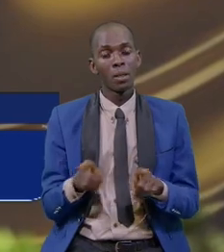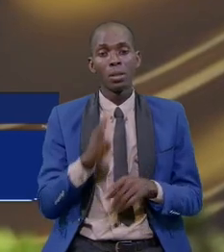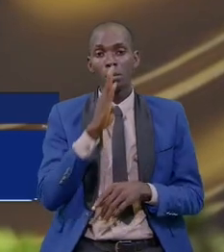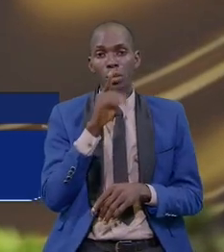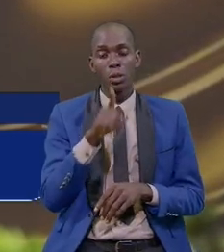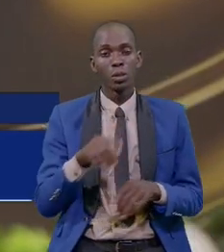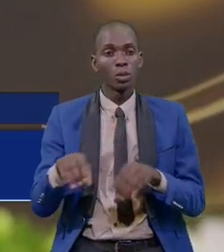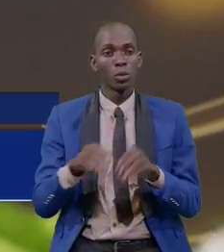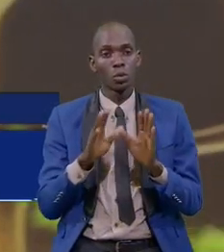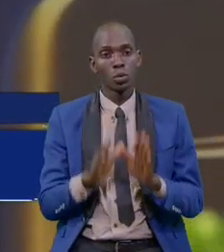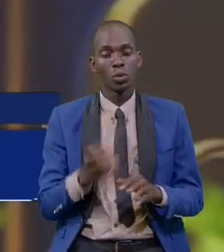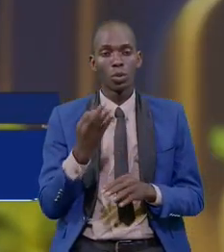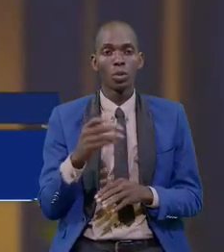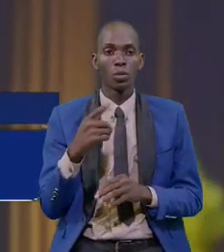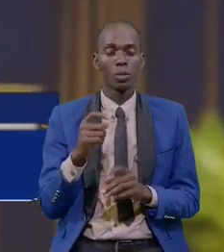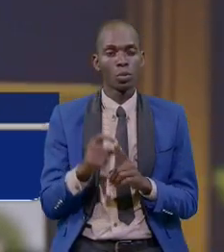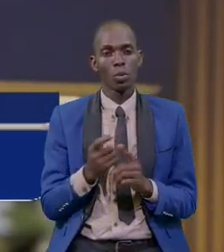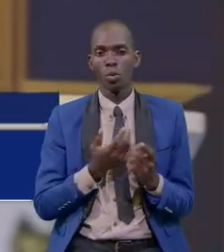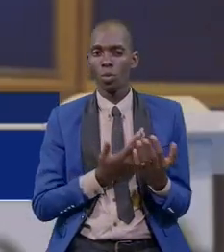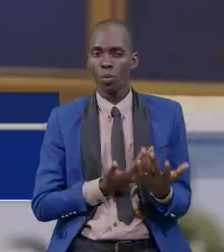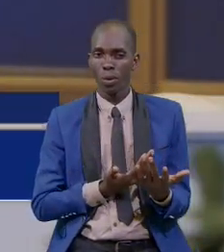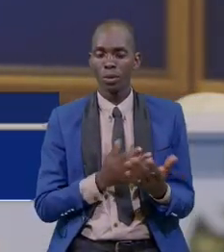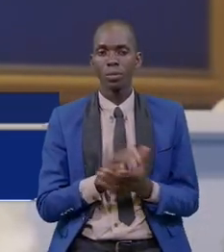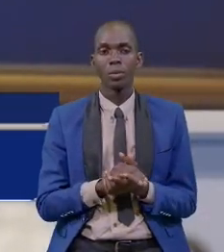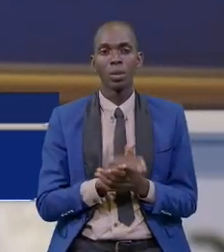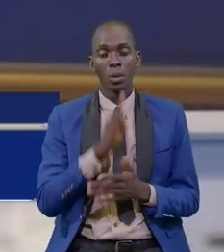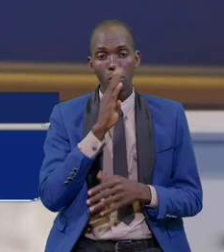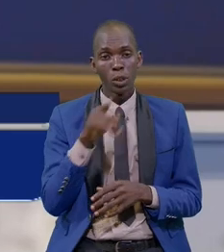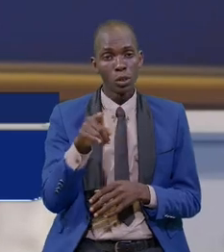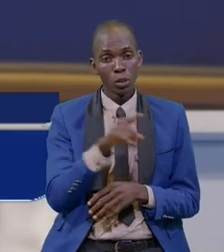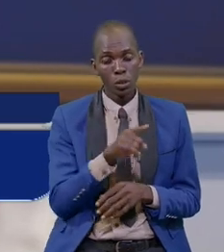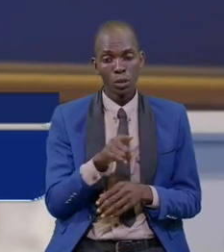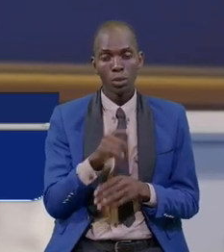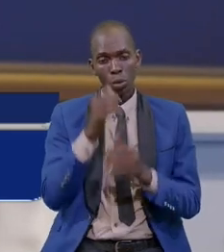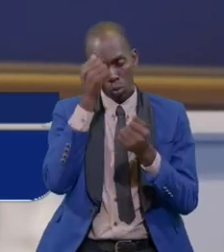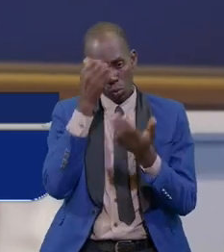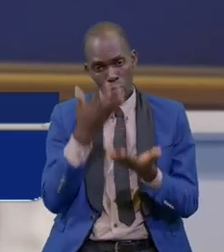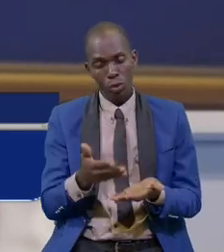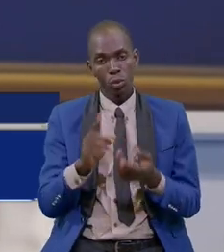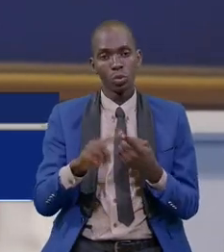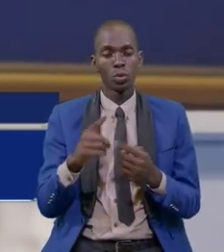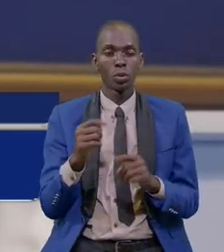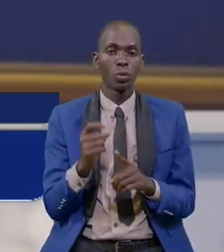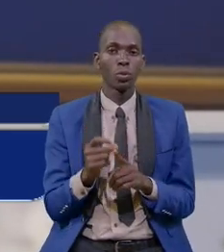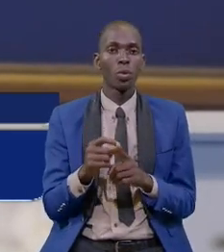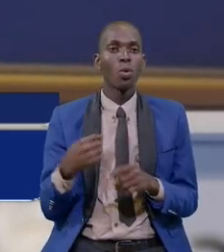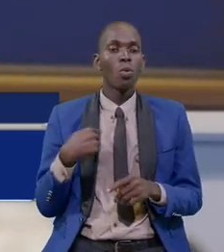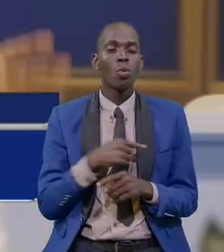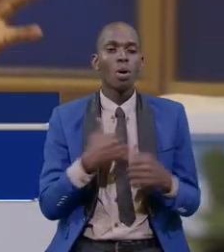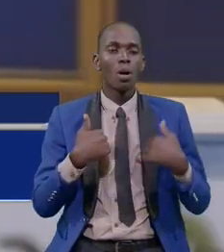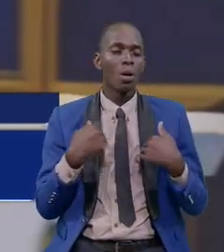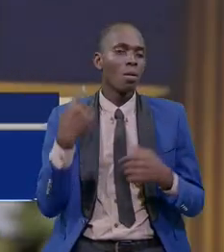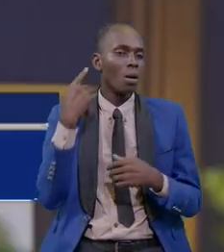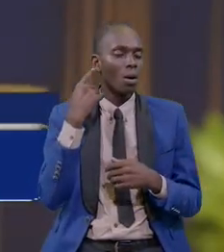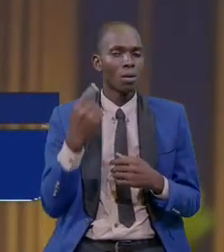mettez en pratique la parole. Arrêtez-vous un peu là. Soyez des pratiquants de la parole. Nous avons entendu assez